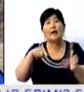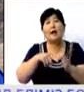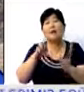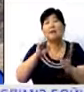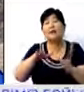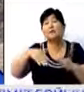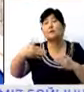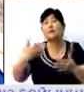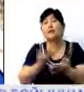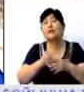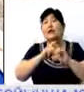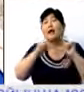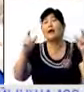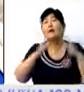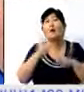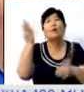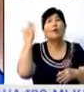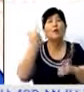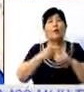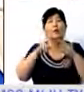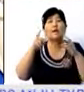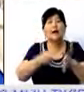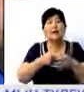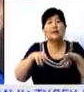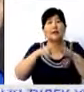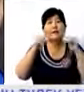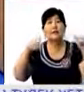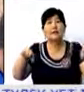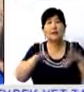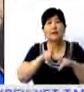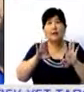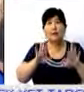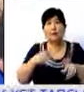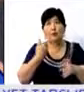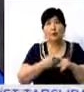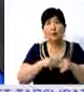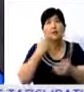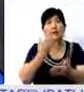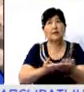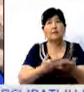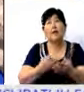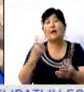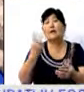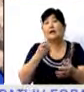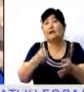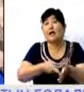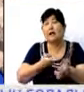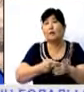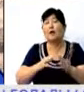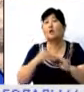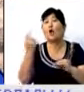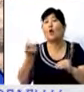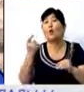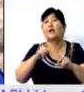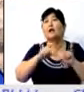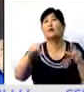батыс бөлігінде орналасқан ғимарат. Оны мамандар Ахмет Яссауи кесенесіне ұқсас салынған мінәжат орны болған деп топшыласа, екінші қазба орны шаруашылық ғимараты